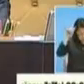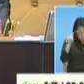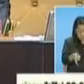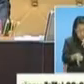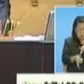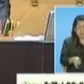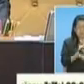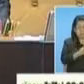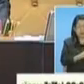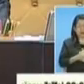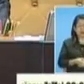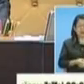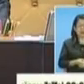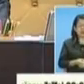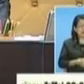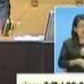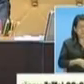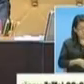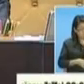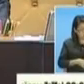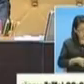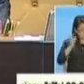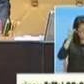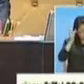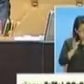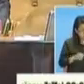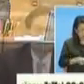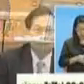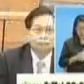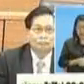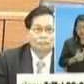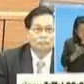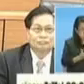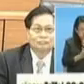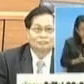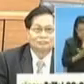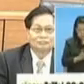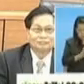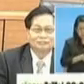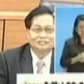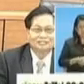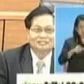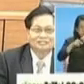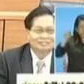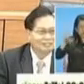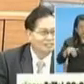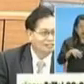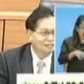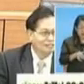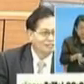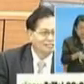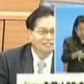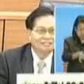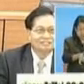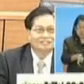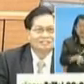ครับไม่ได้กล่าวหาว่าท่านเป็นควายเลยครับ ความหมายก็คือเป็นอย่างอื่นไม่ได้นะครับท่านประธาน ท่านประธานครับ